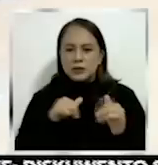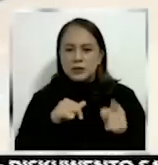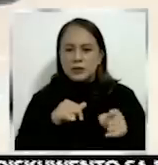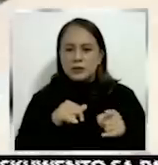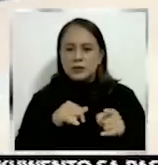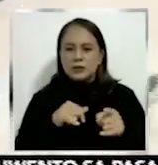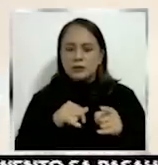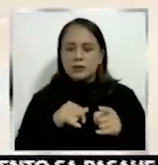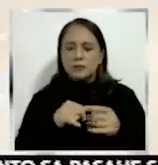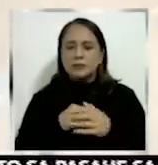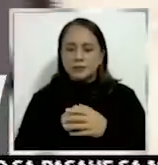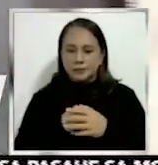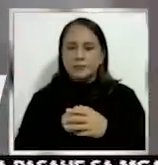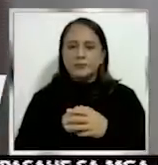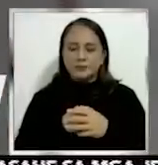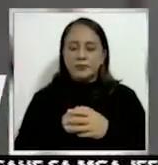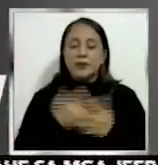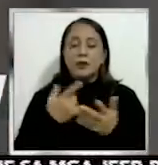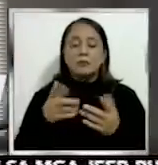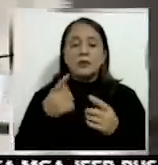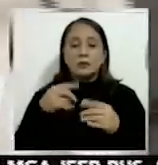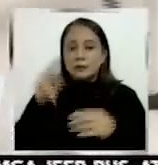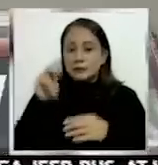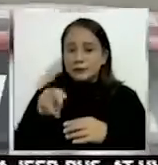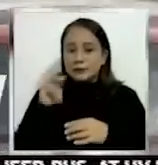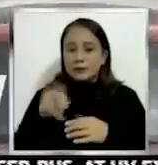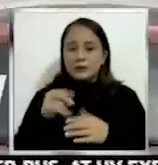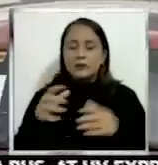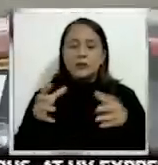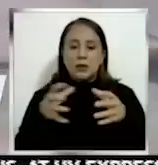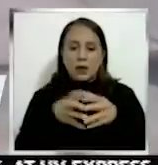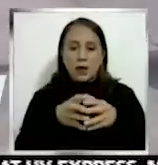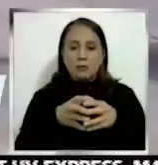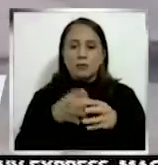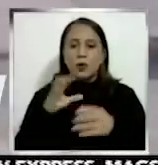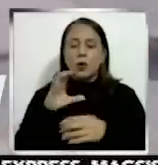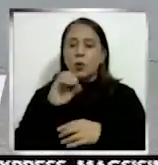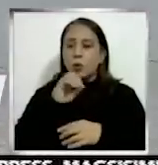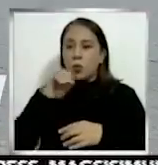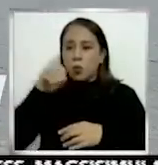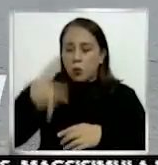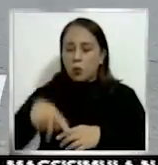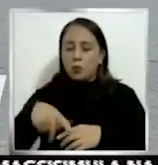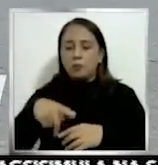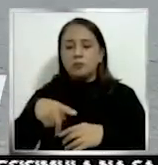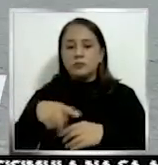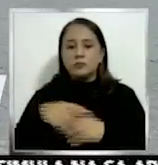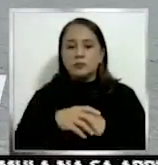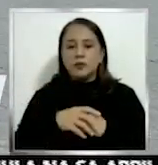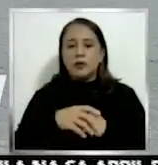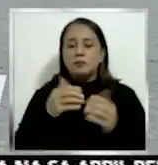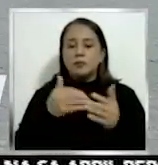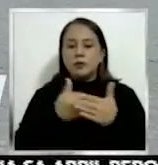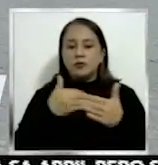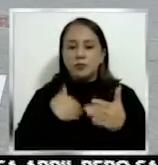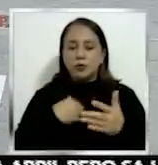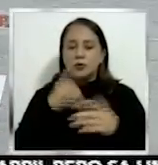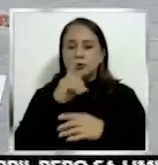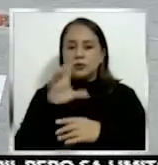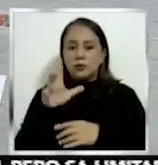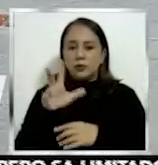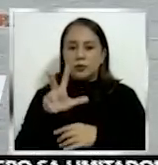now. Pero kailangan pa rin munang bumuo o sumali sa mga korporasyon o kooperatiba bago o sa December 31